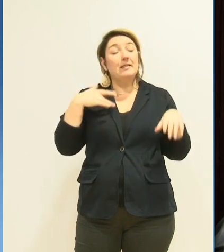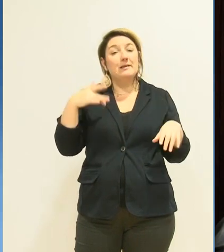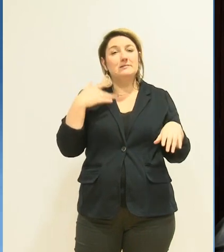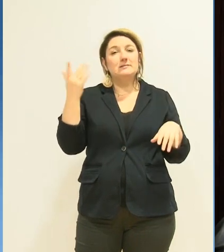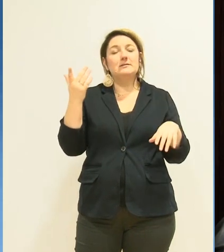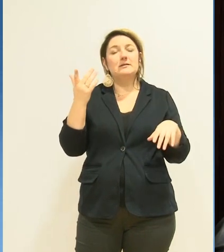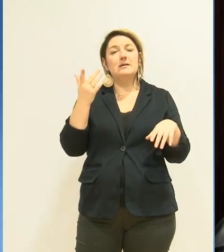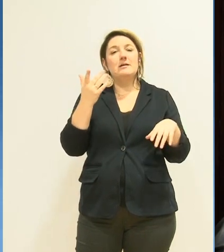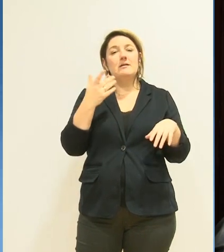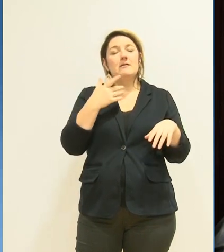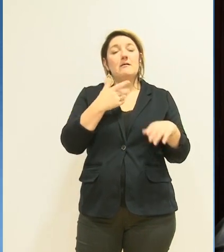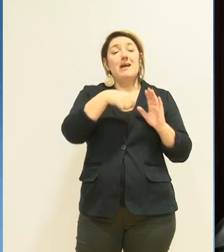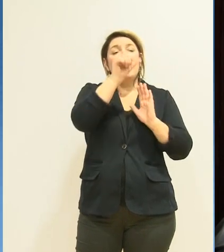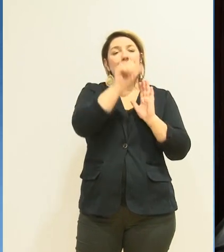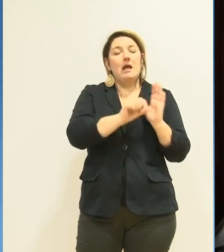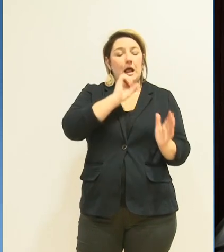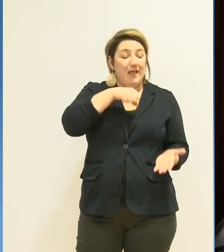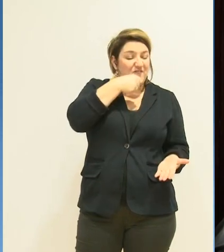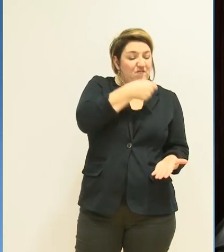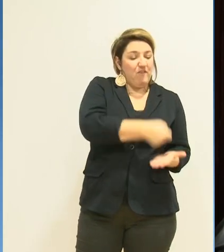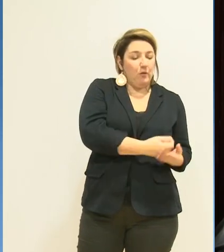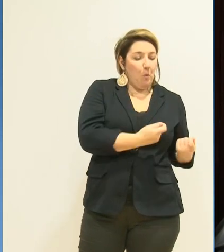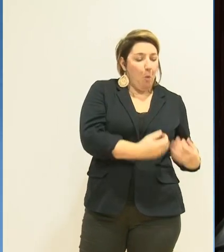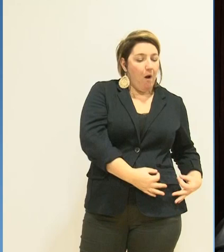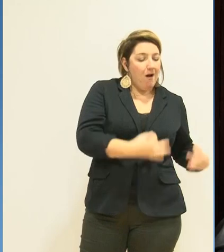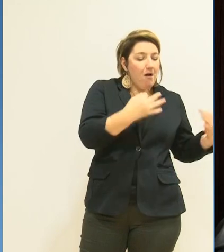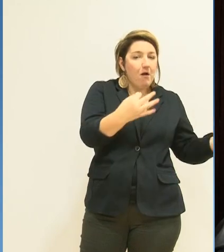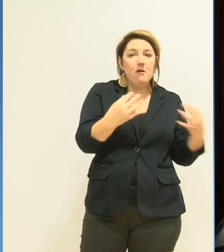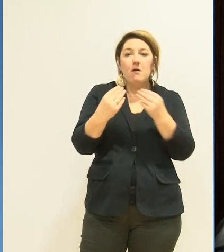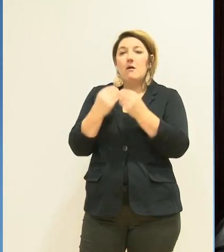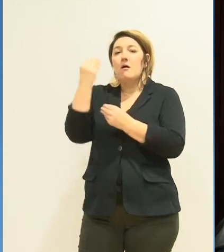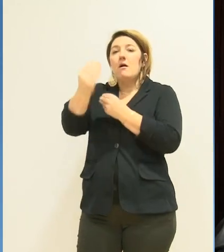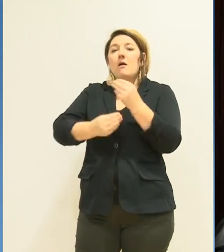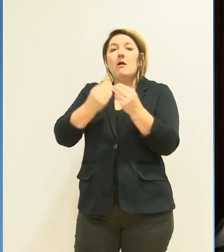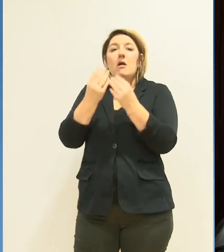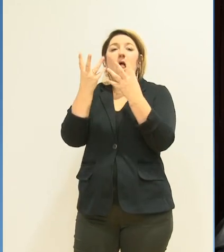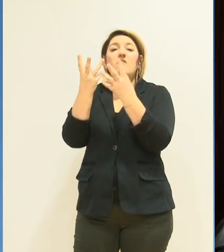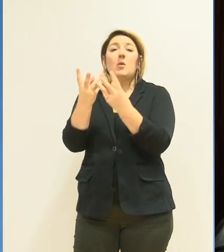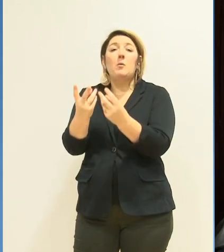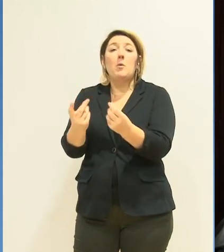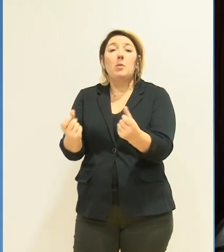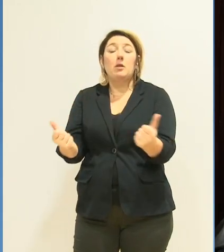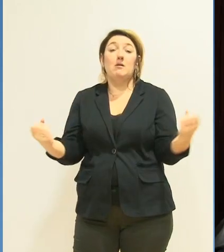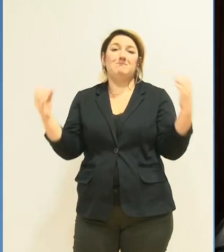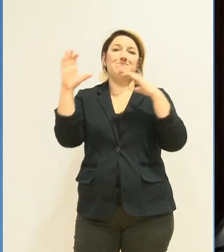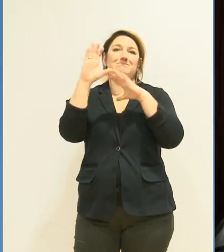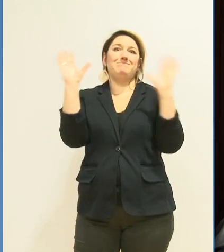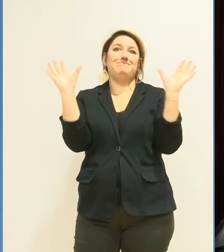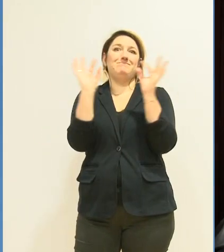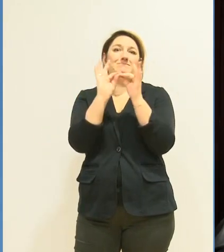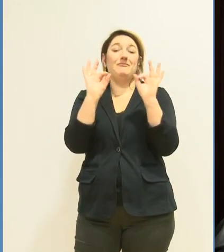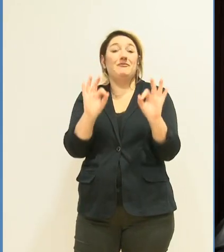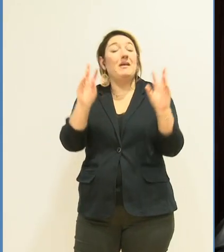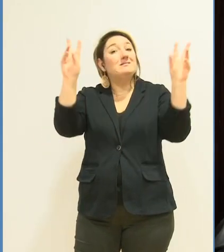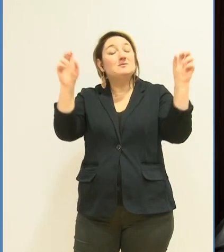la fin du monde je trouve que ça c'est vraiment une expression qui marque en fait les les la période actuelle et